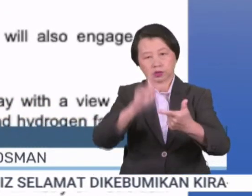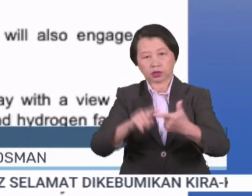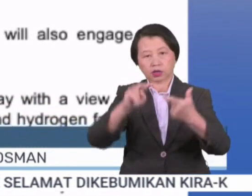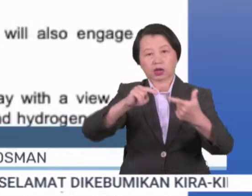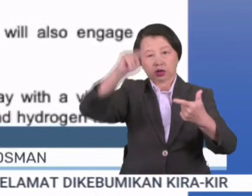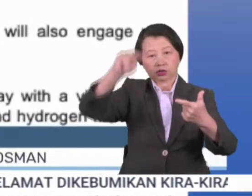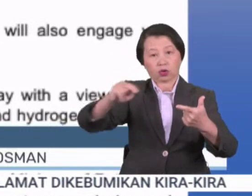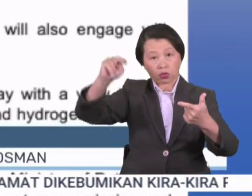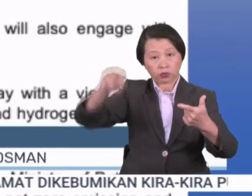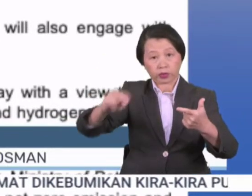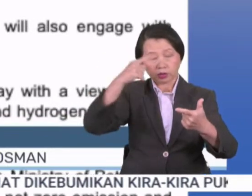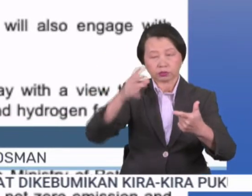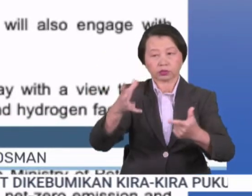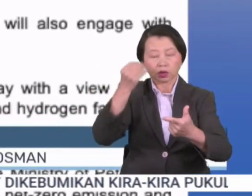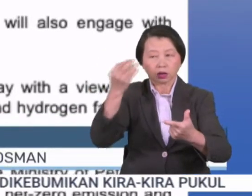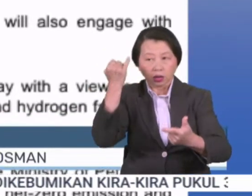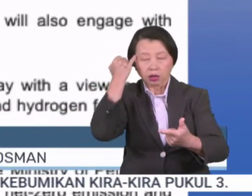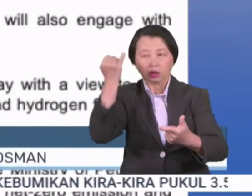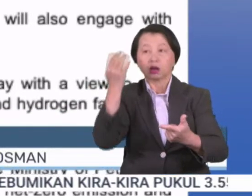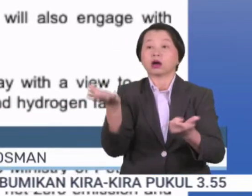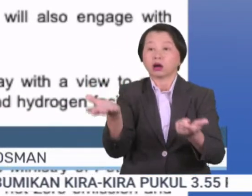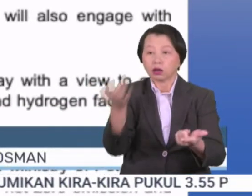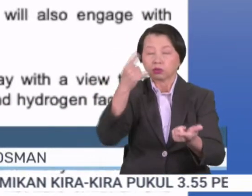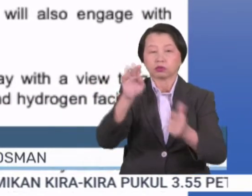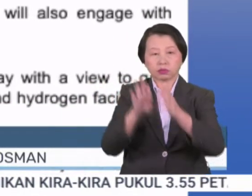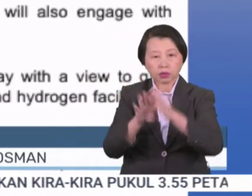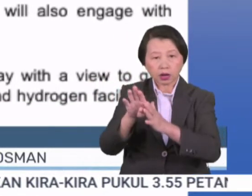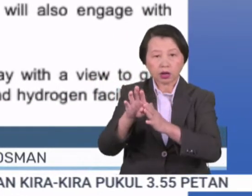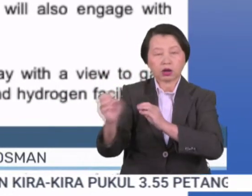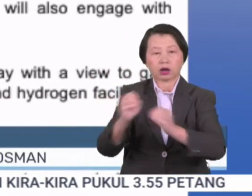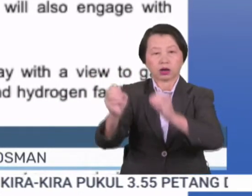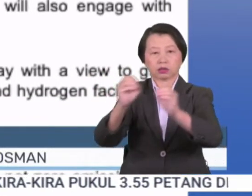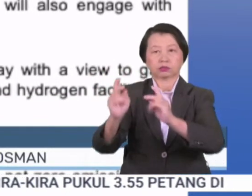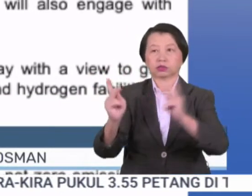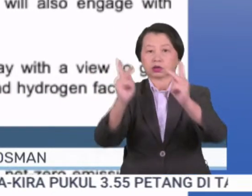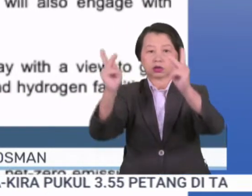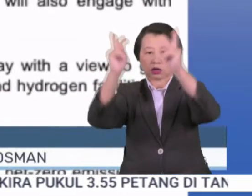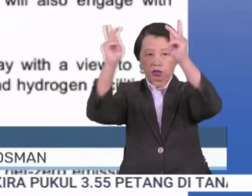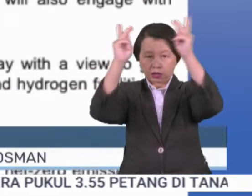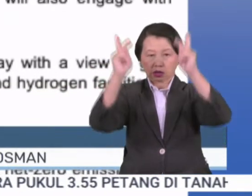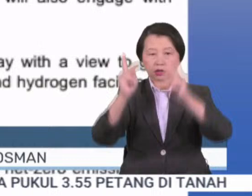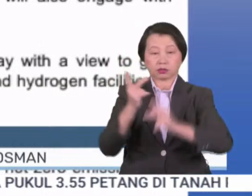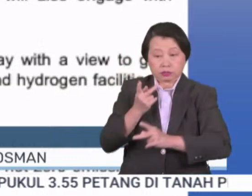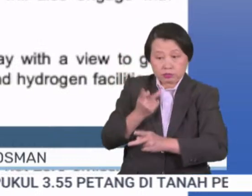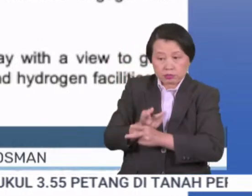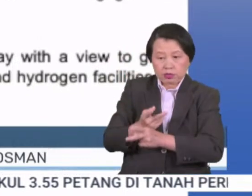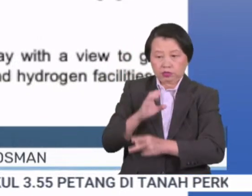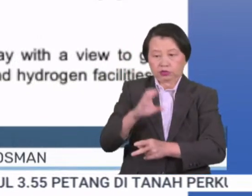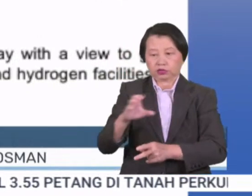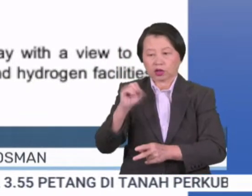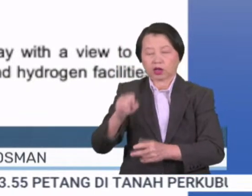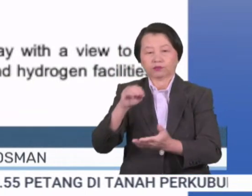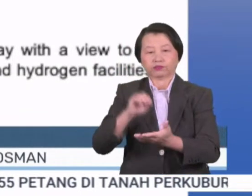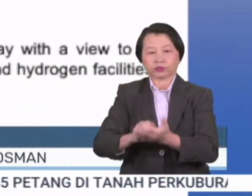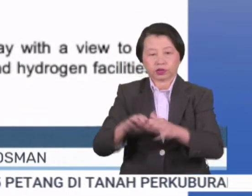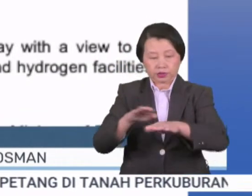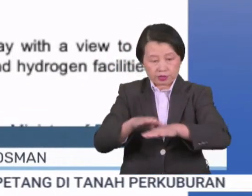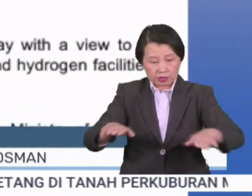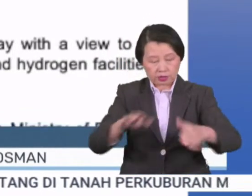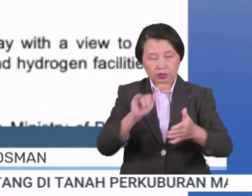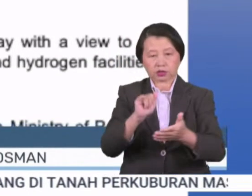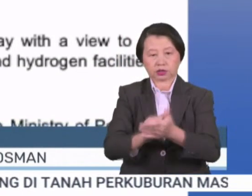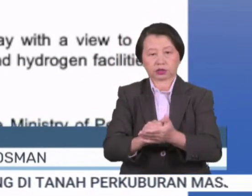Norway bagi mendapatkan pandangan tentang pembangunan dan operasi karbon capture storage CCS di darat dan